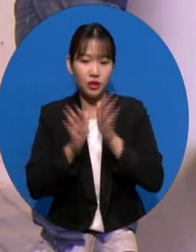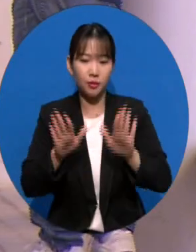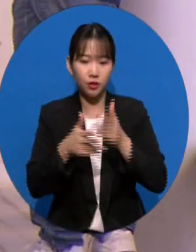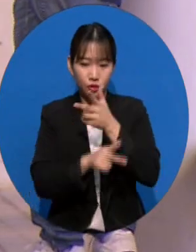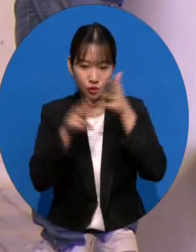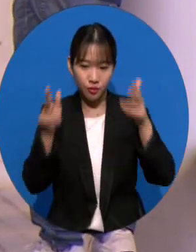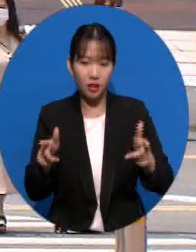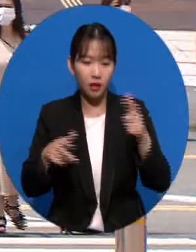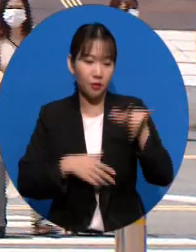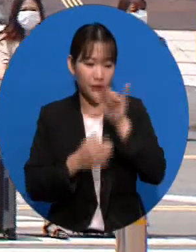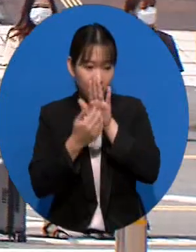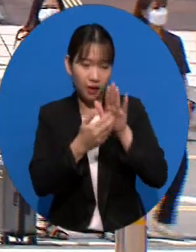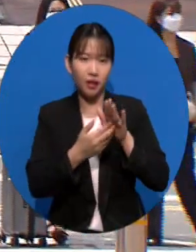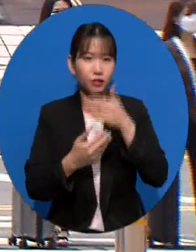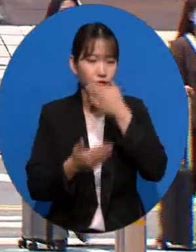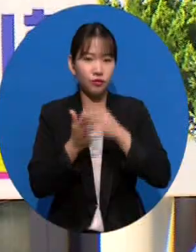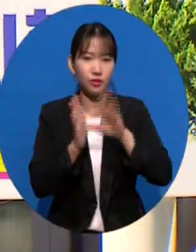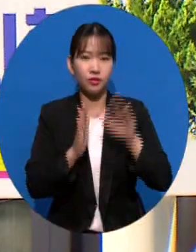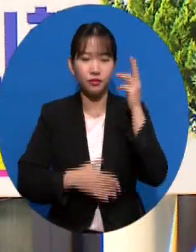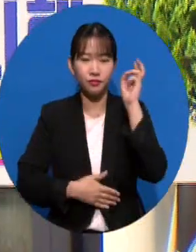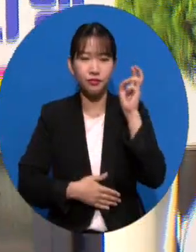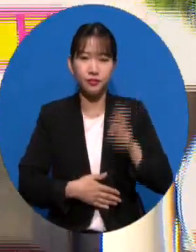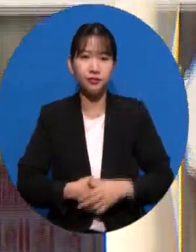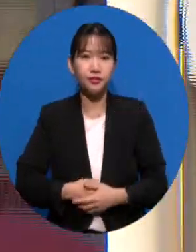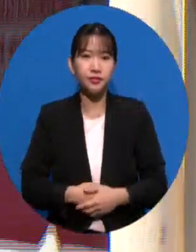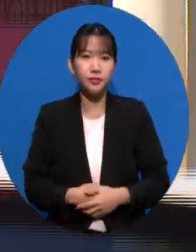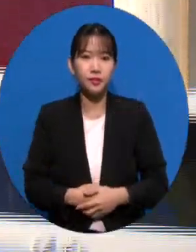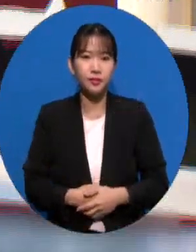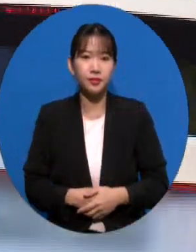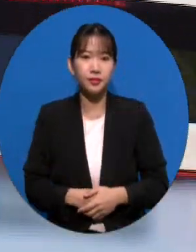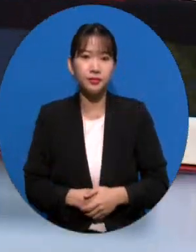확산 차단의 고비가 될 전망입니다. MBC 뉴스 최우식입니다.